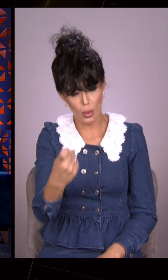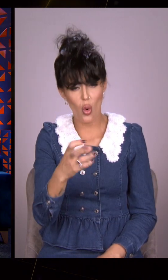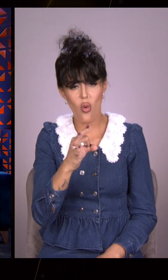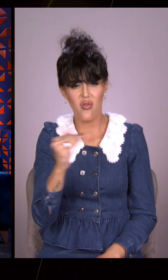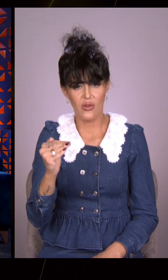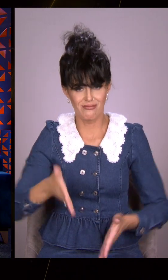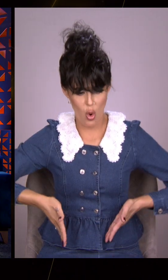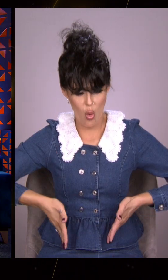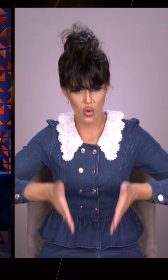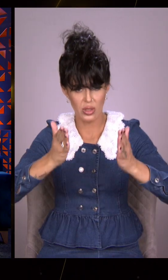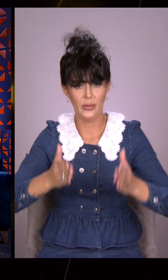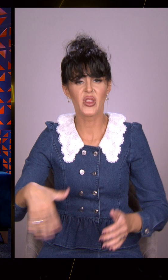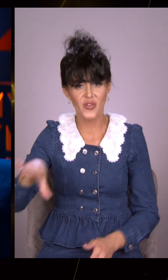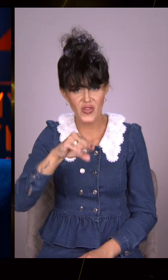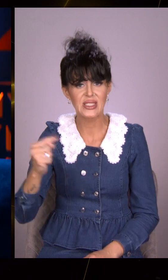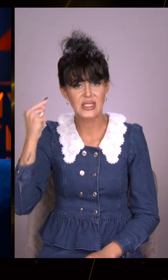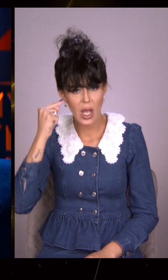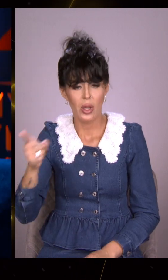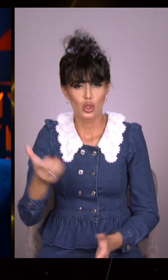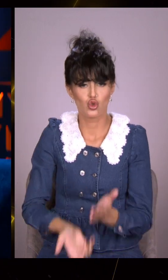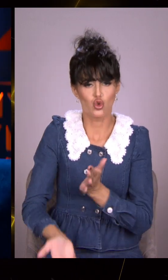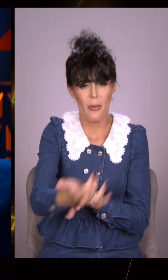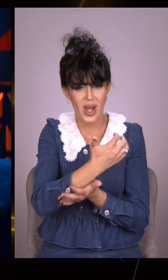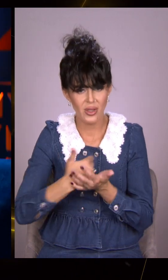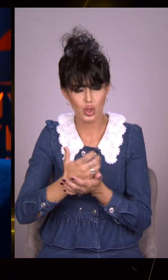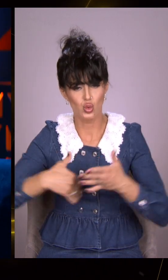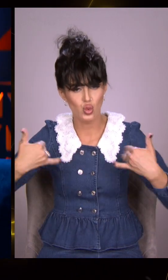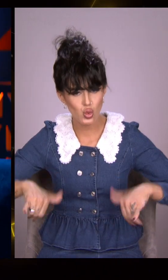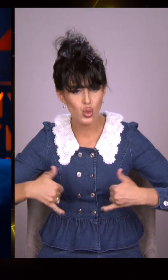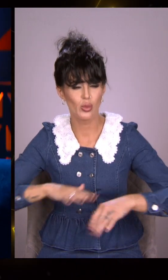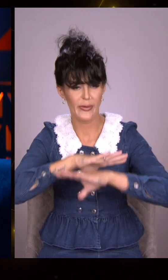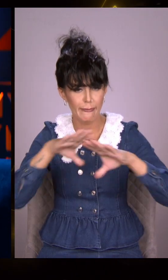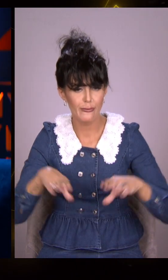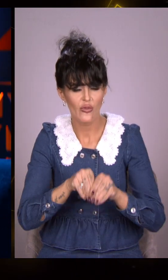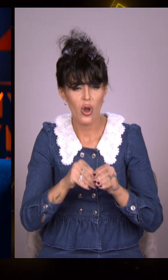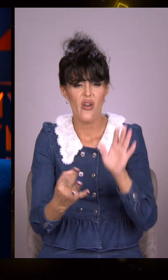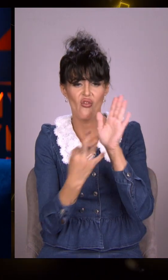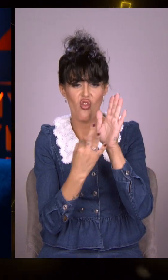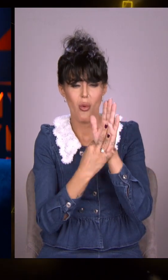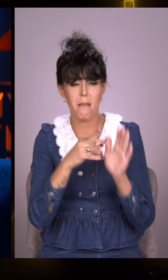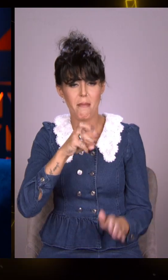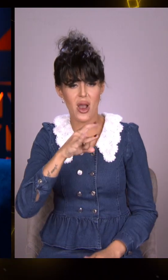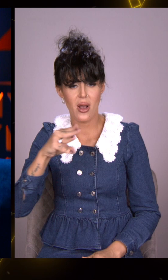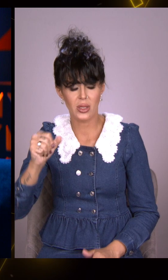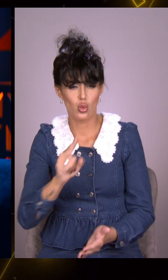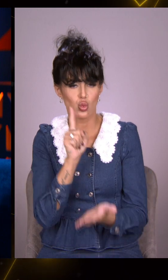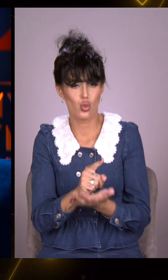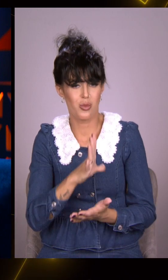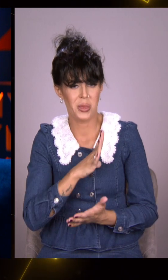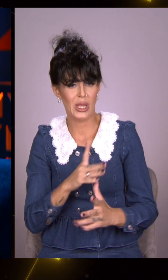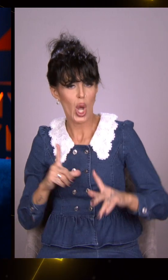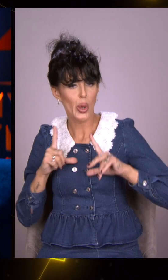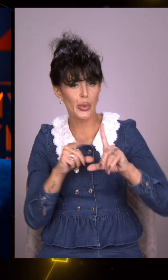вже всі про це знали, і вони вже збиралися, і валізи були зібрані, вони повинні були 8 березня виїхати, але